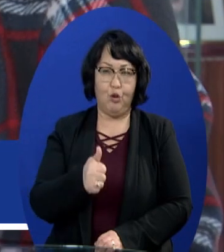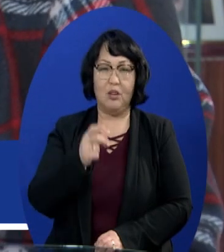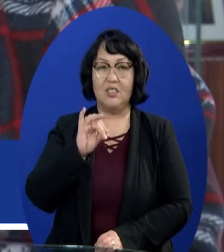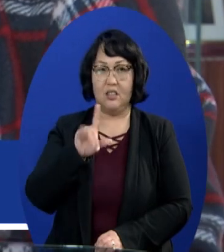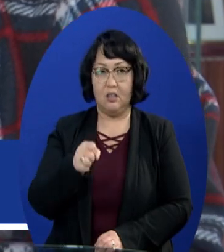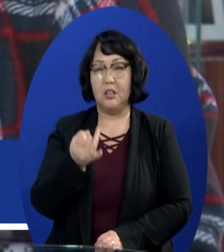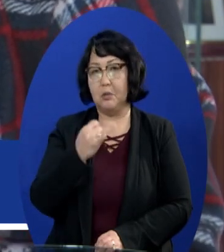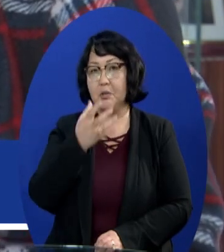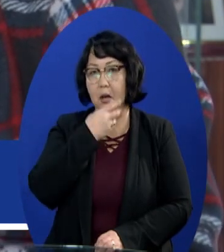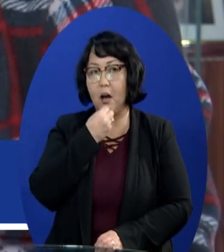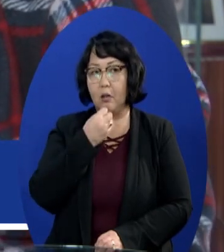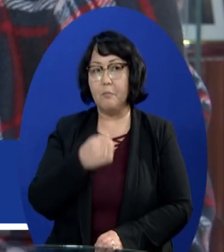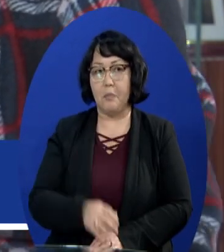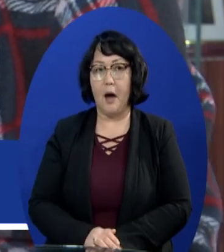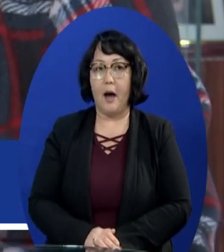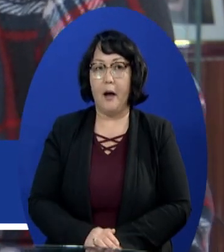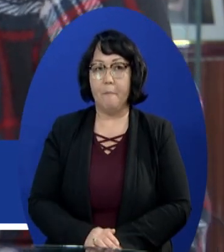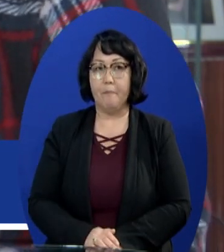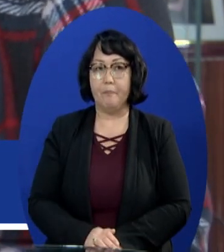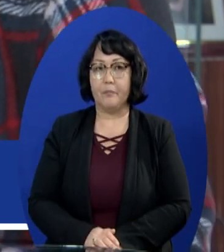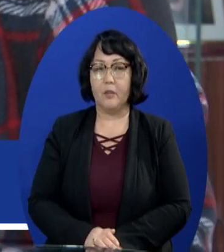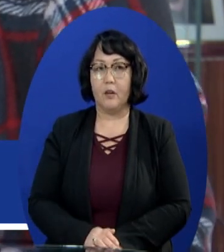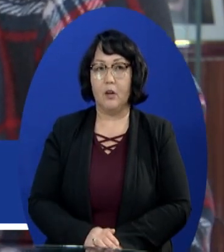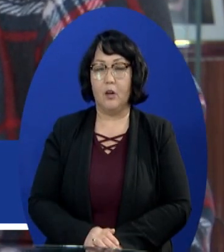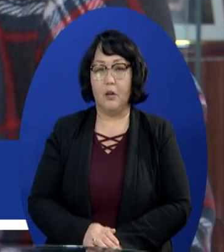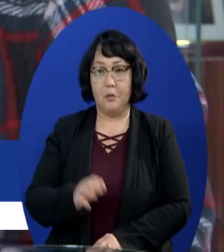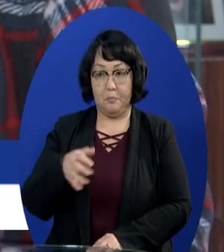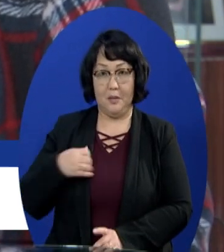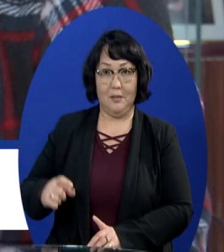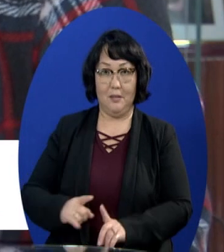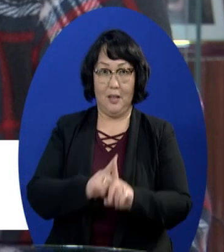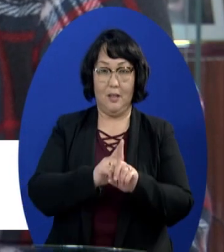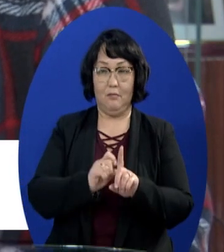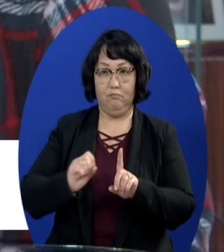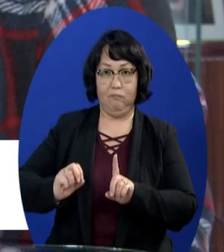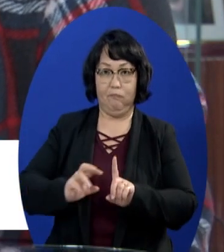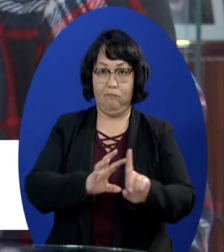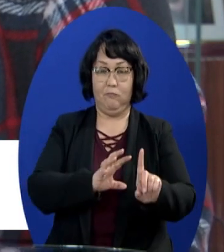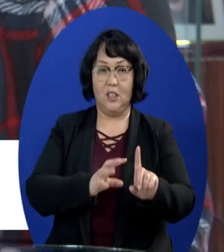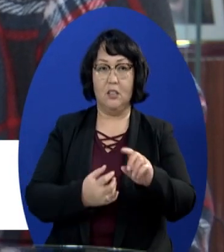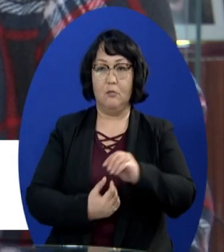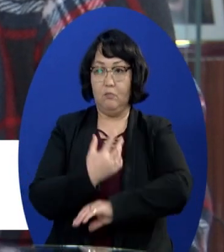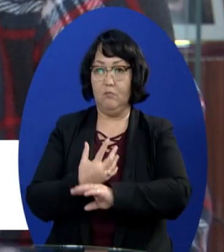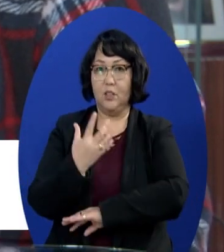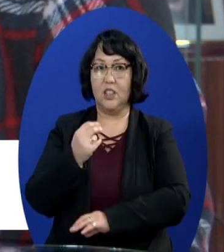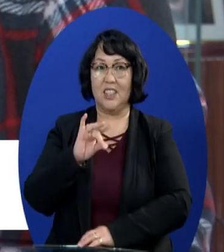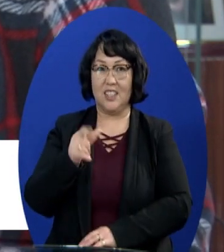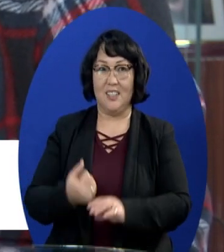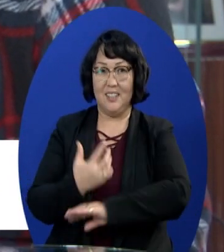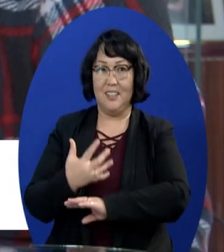л да. Тэг одоо бидний араас чацран тарьсан хүмүүс бол бидний